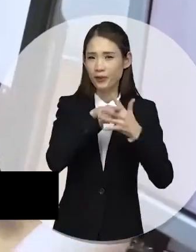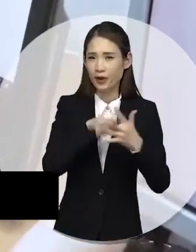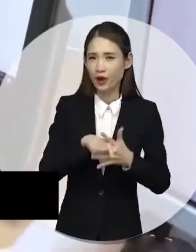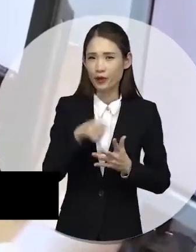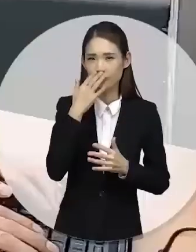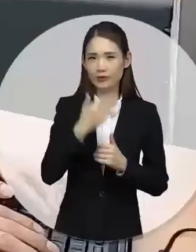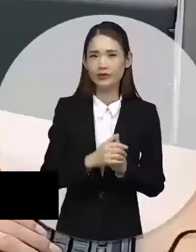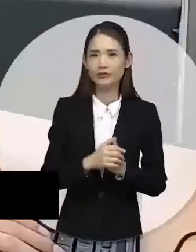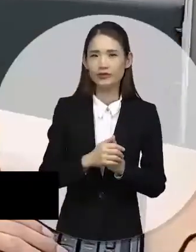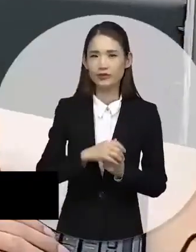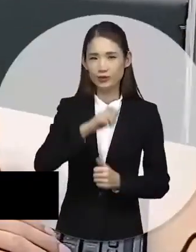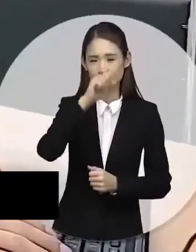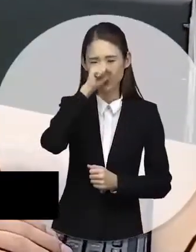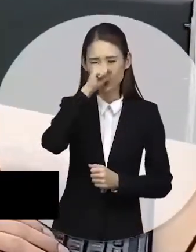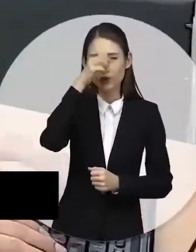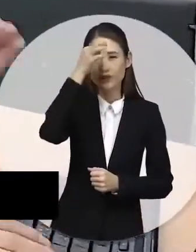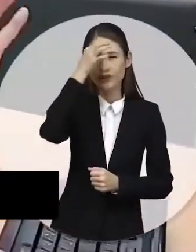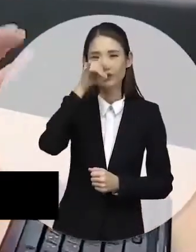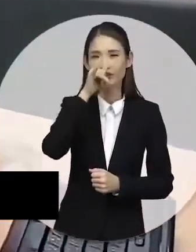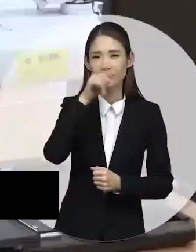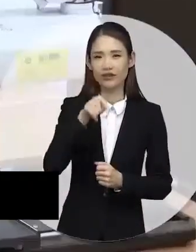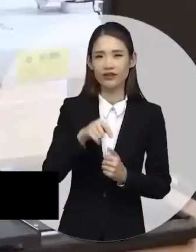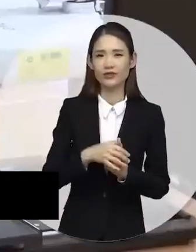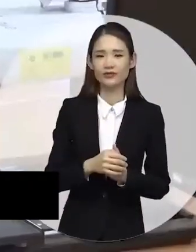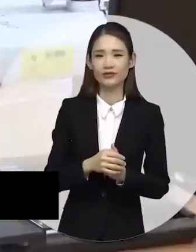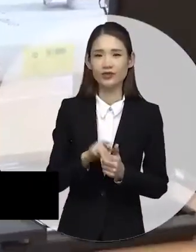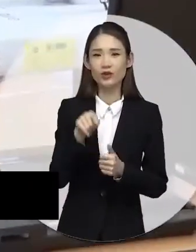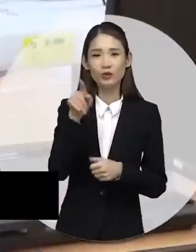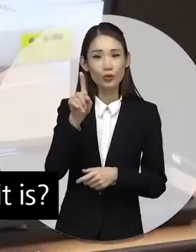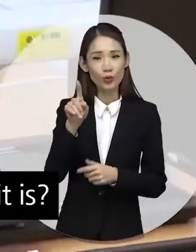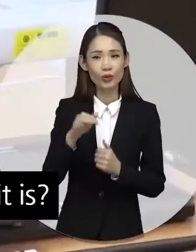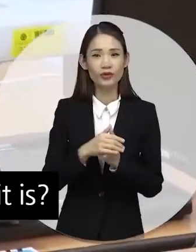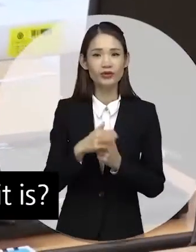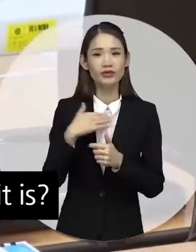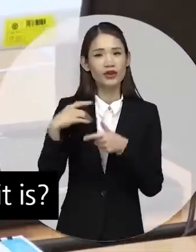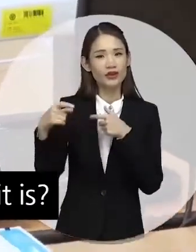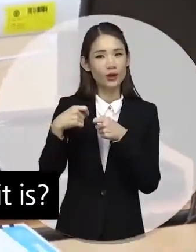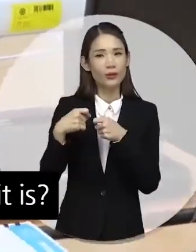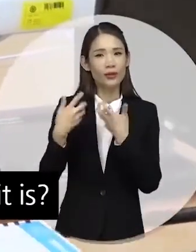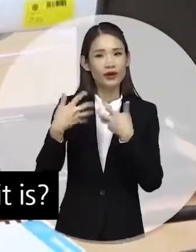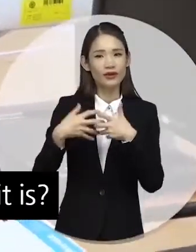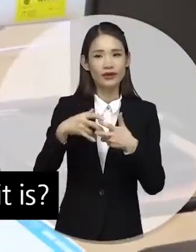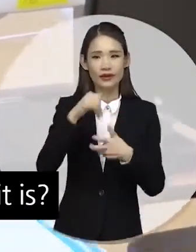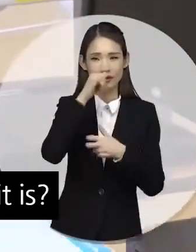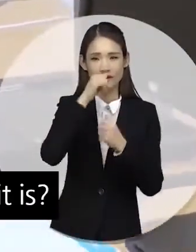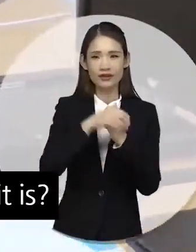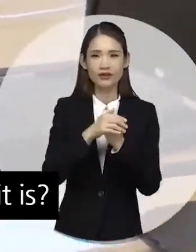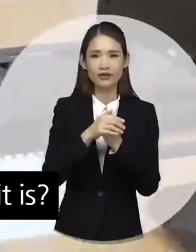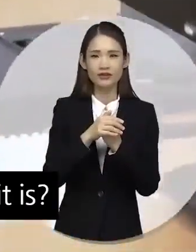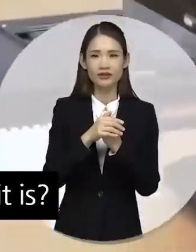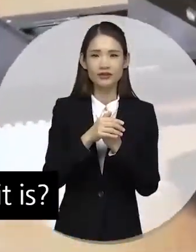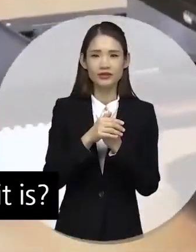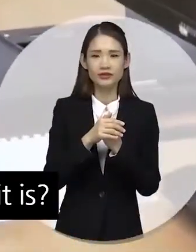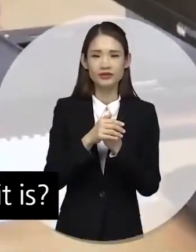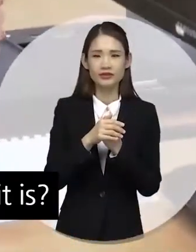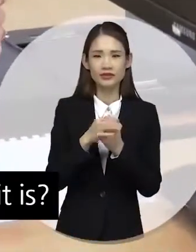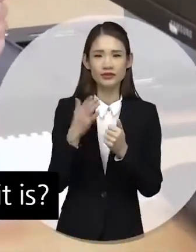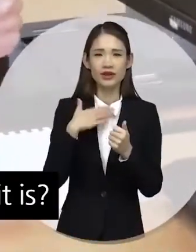수가 있지. 진짜 좋은 기능이다. 제 스크린 리더 화면. 근데 이건 뭐야? 뭔데? 내 옆에 뭐가 뭐가? 있는데 오빠 한번 뭔지